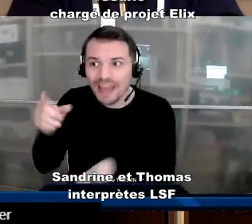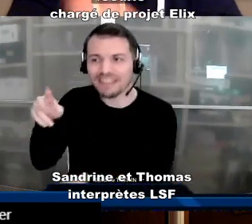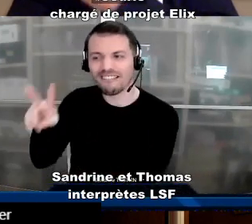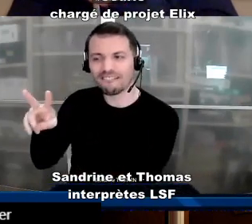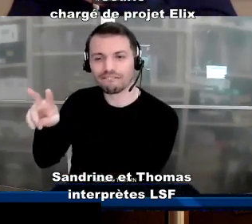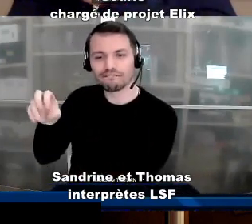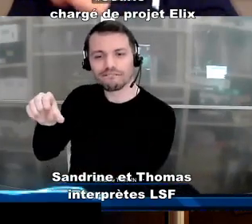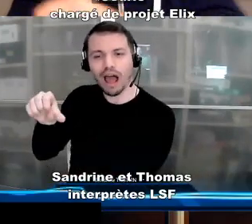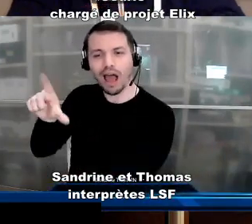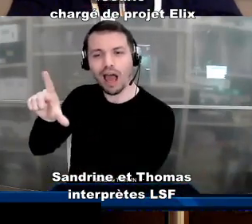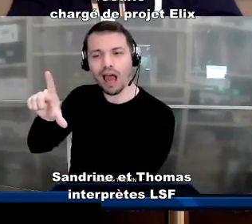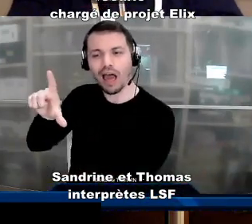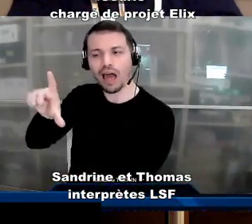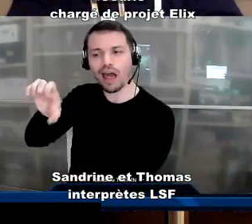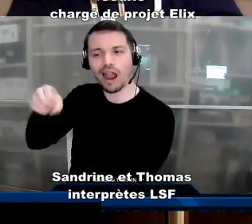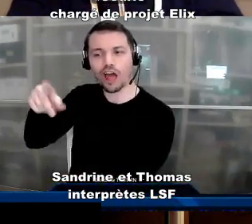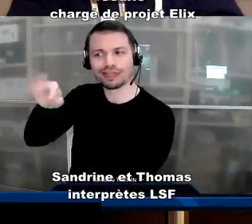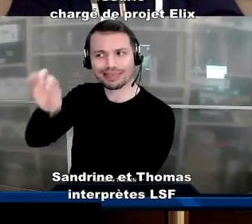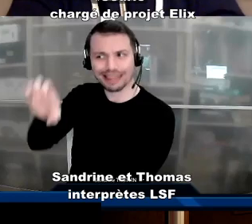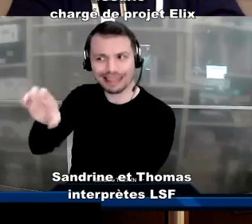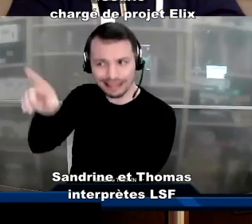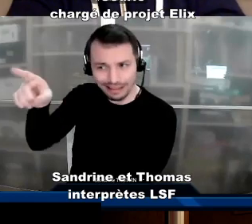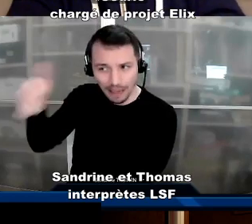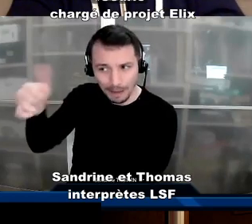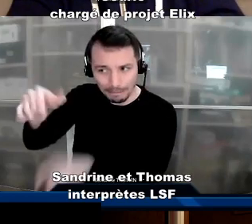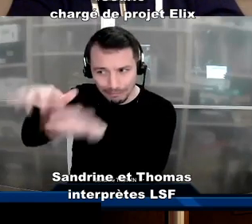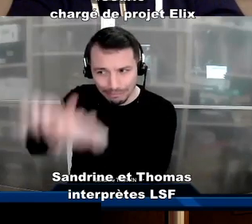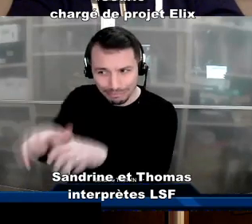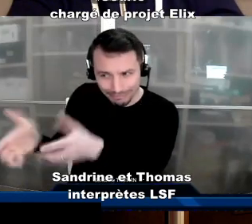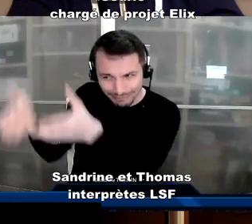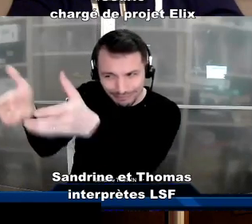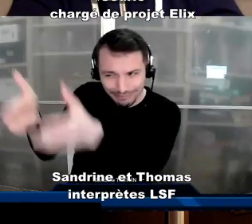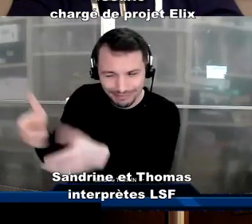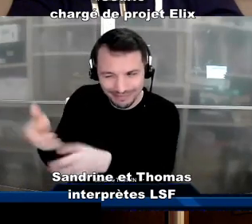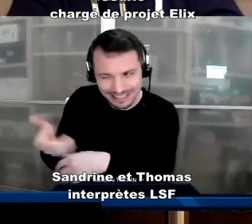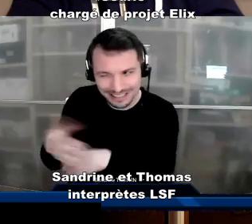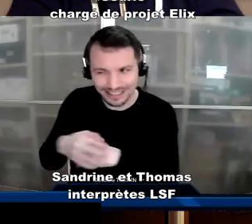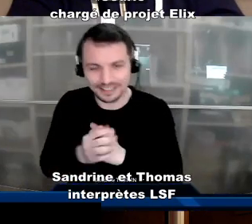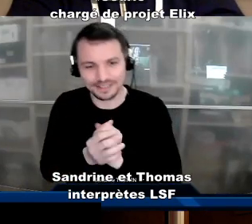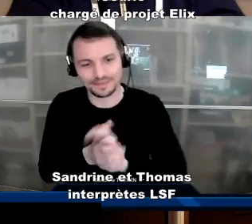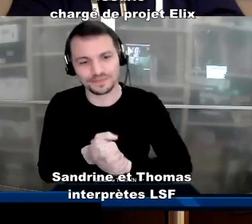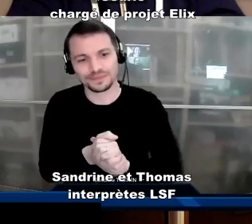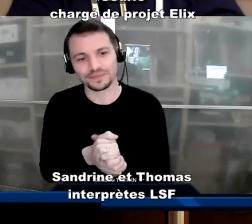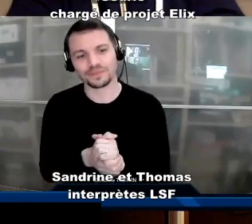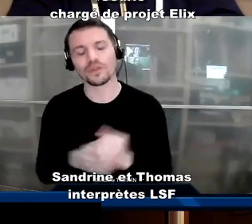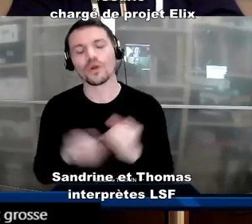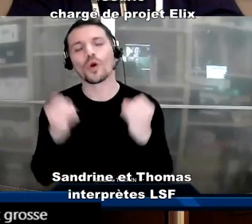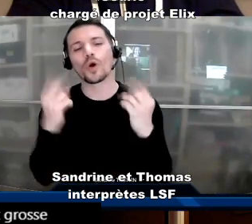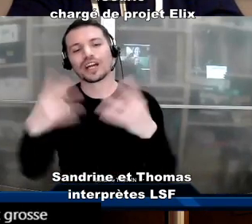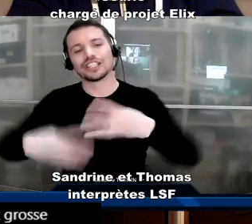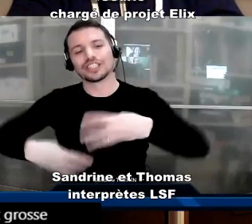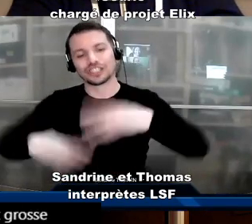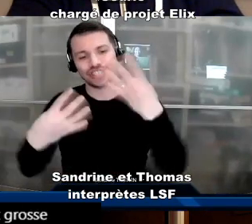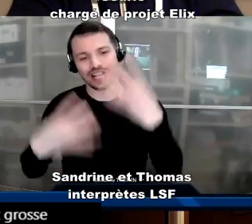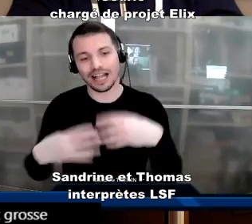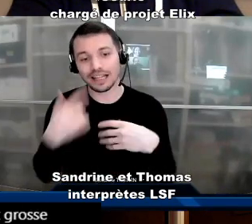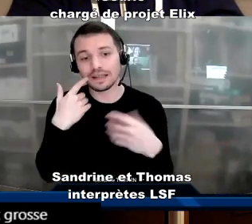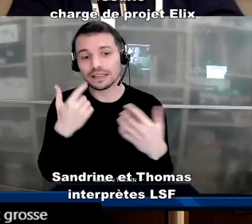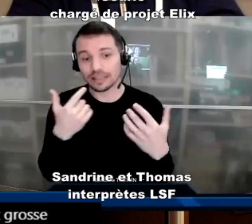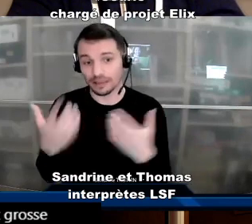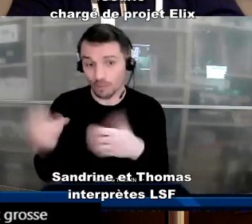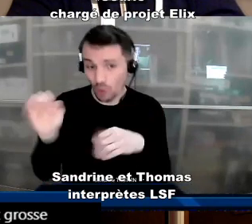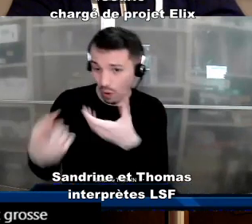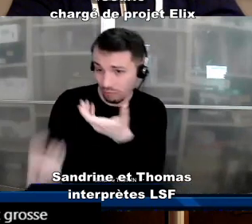Monsieur Robot l'a laissé. Tac, tac, voilà, c'est parti, c'est dans le chat. C'est bon. C'est dans le chat. Elix TV, 612 abonnés. Abonnez-vous à Elix